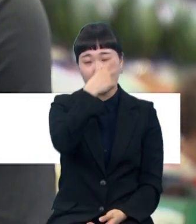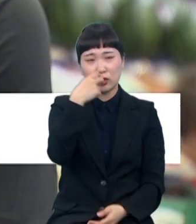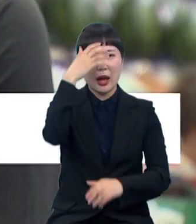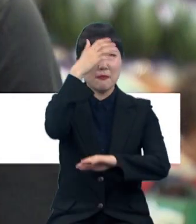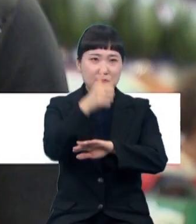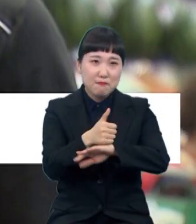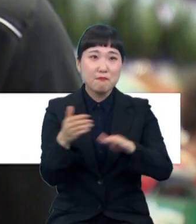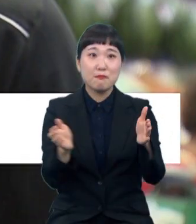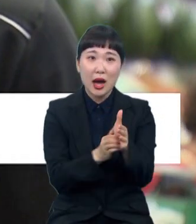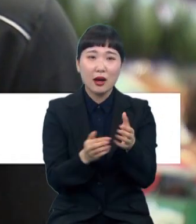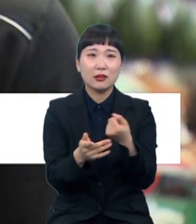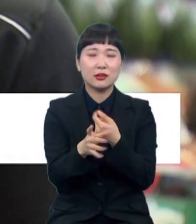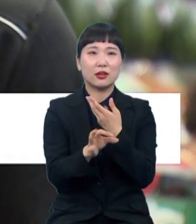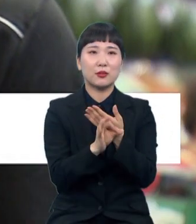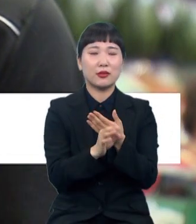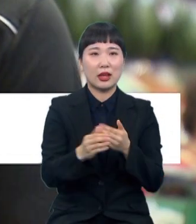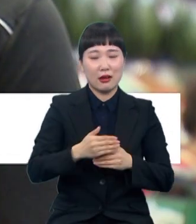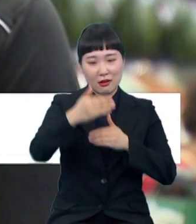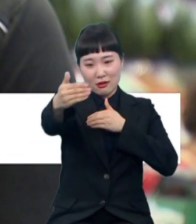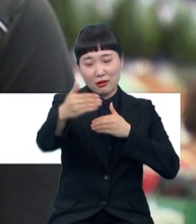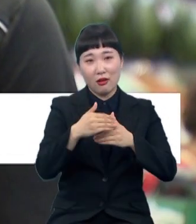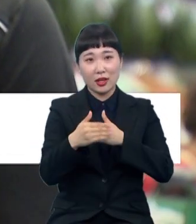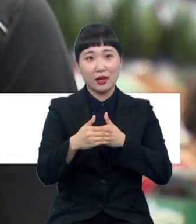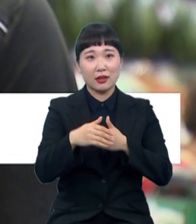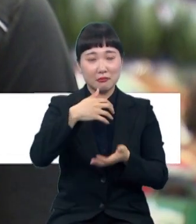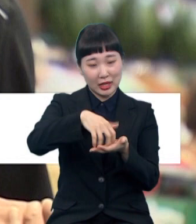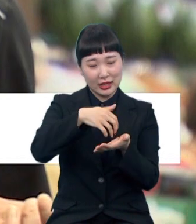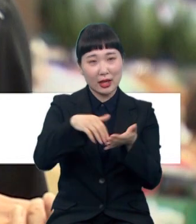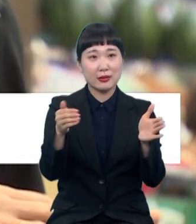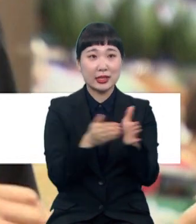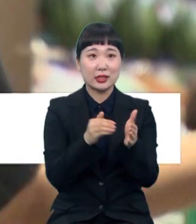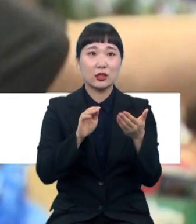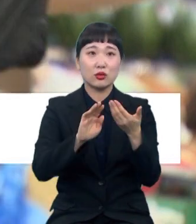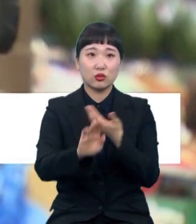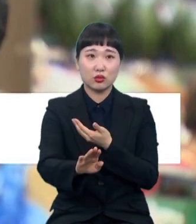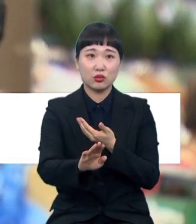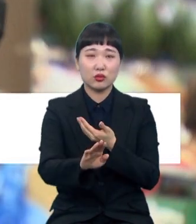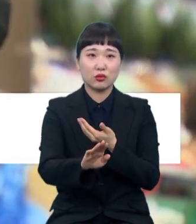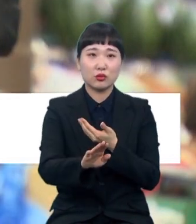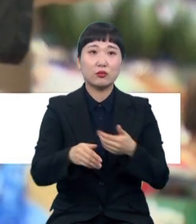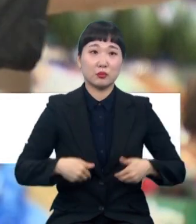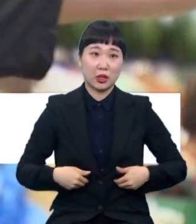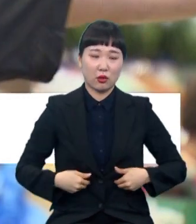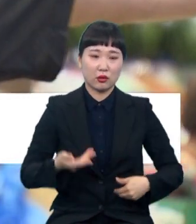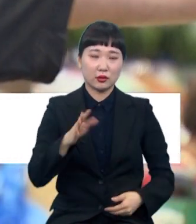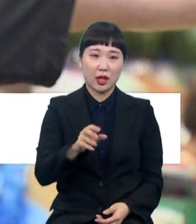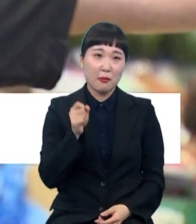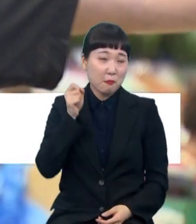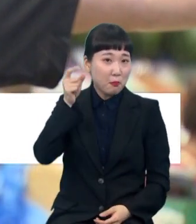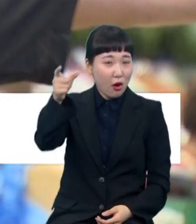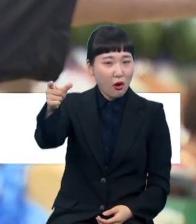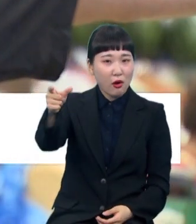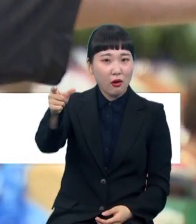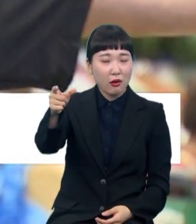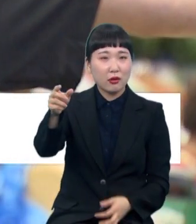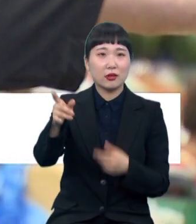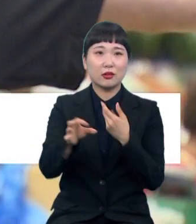정확하게 해가지고 거리 측정을 해가지고 이렇게 해서 올려했어야 되는데 뭔데도 바로 가운데 있는 데는 되고